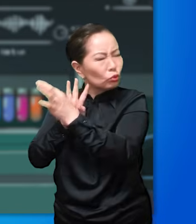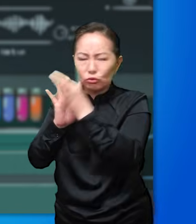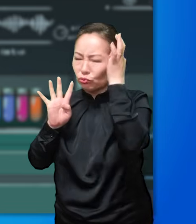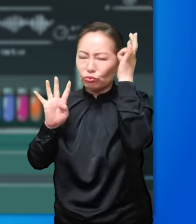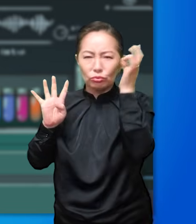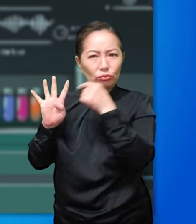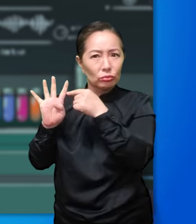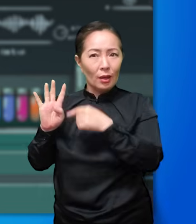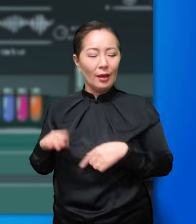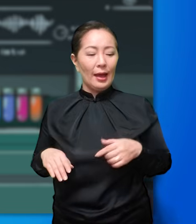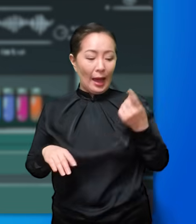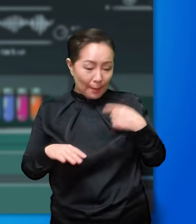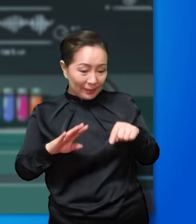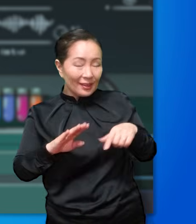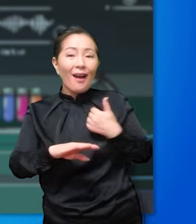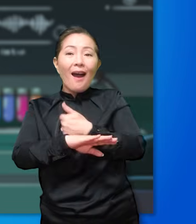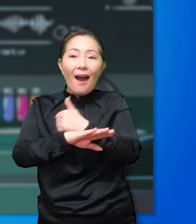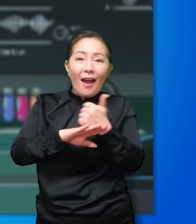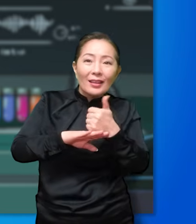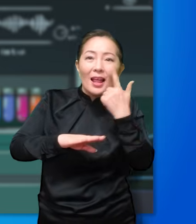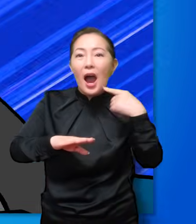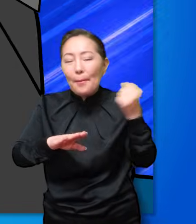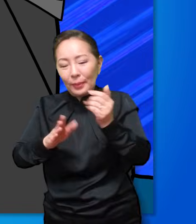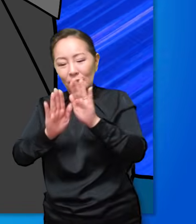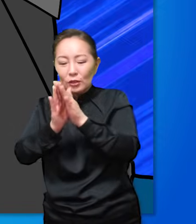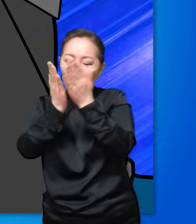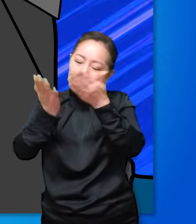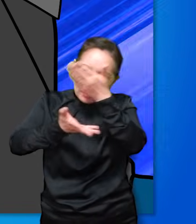Адал явдлаар аялах хязгааргүй их хүсэл мөрөөдөлтөө хөдлөгдөн.